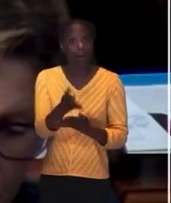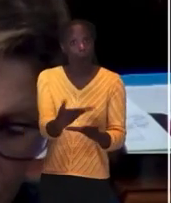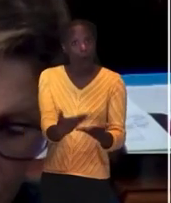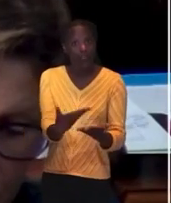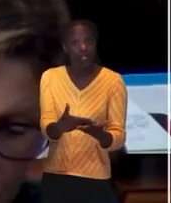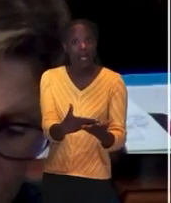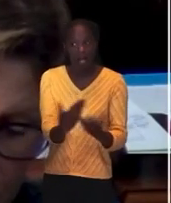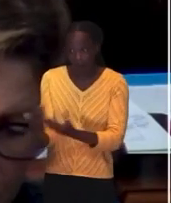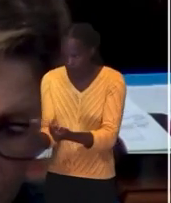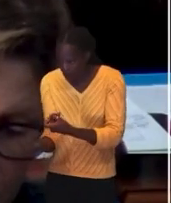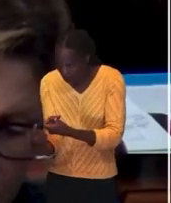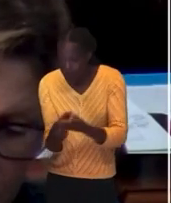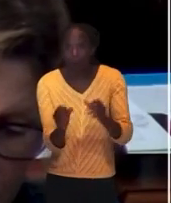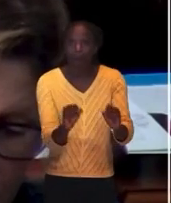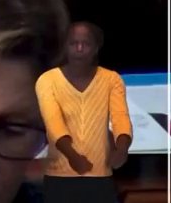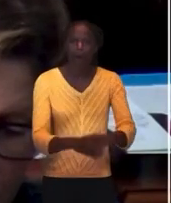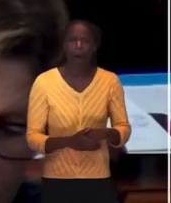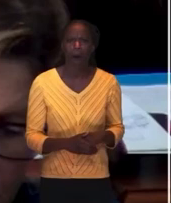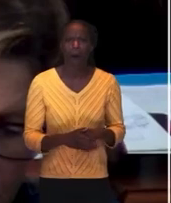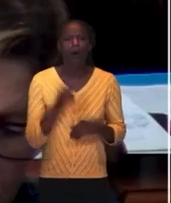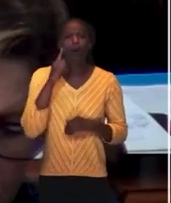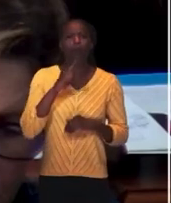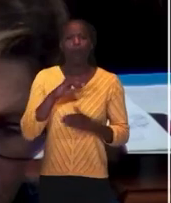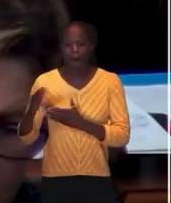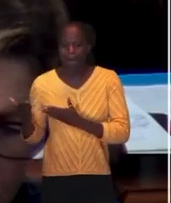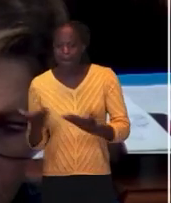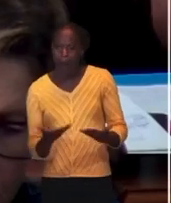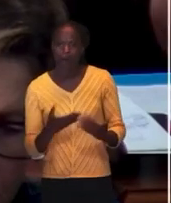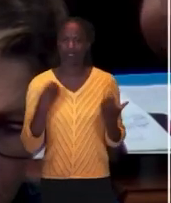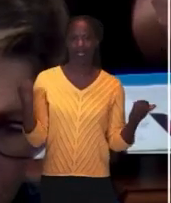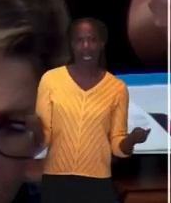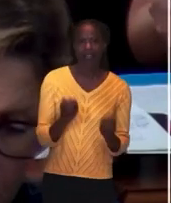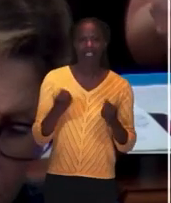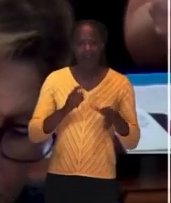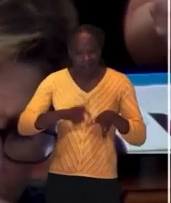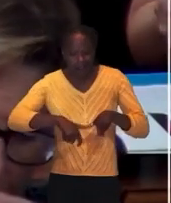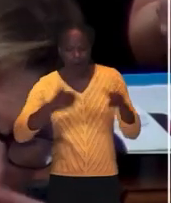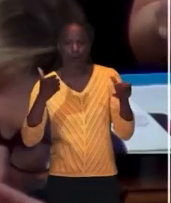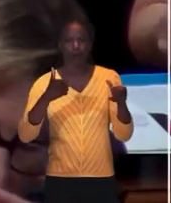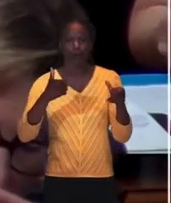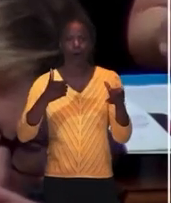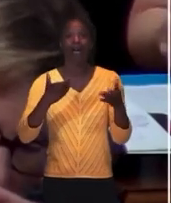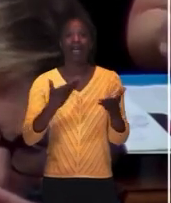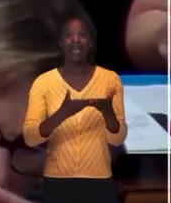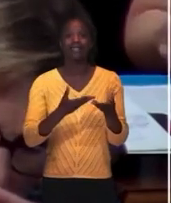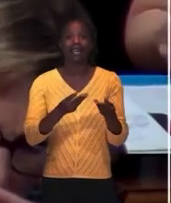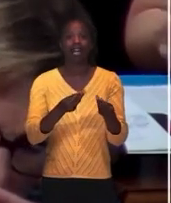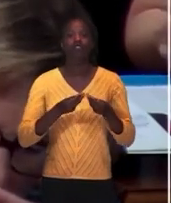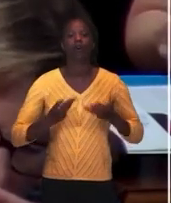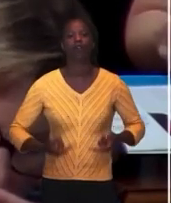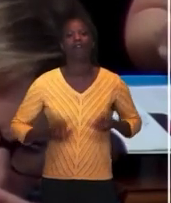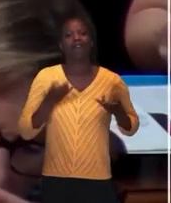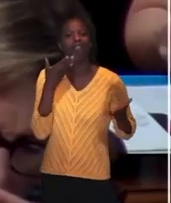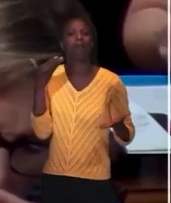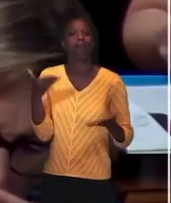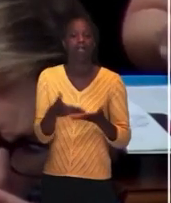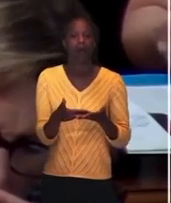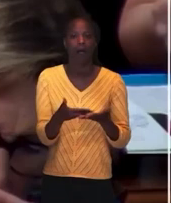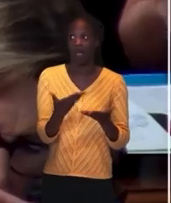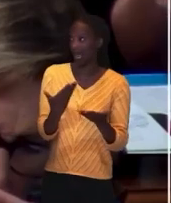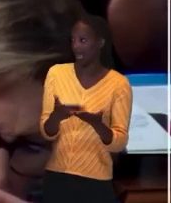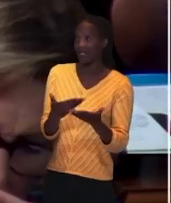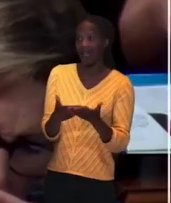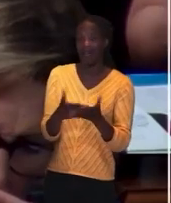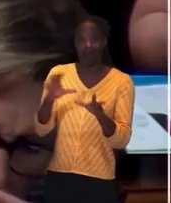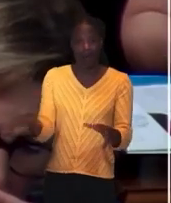de nous proposer à la fois de l'activité, du logement et sans doute une vie meilleure dans nos quartiers. Et ne me dites pas que c'est une compétence de Bordeaux Métropole, vous